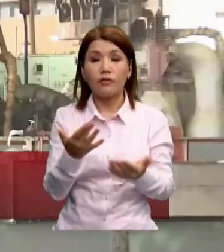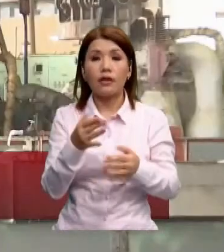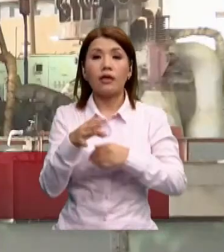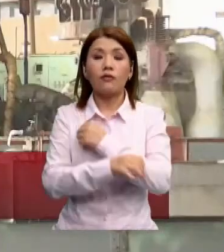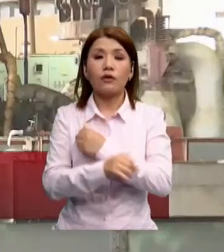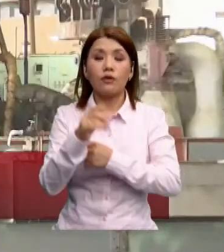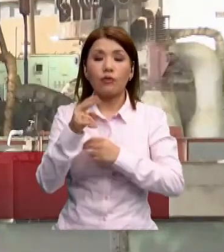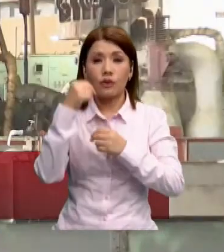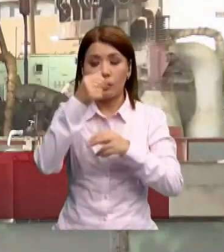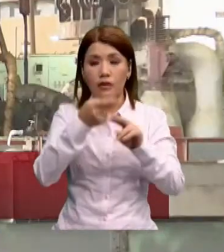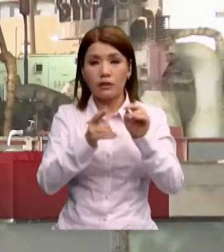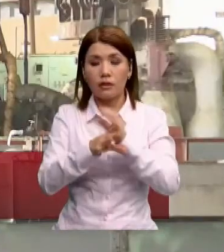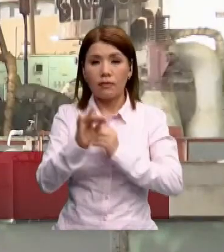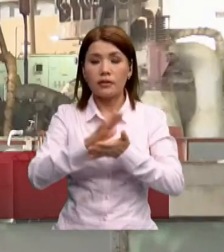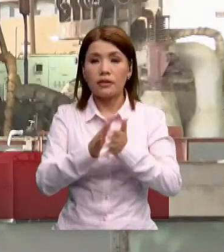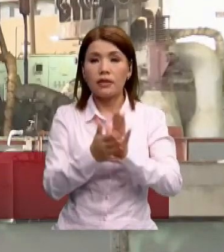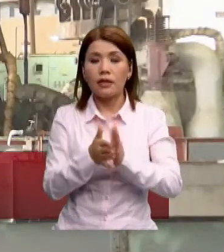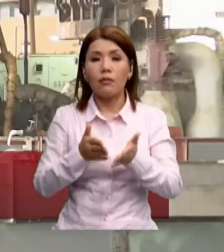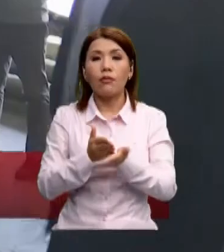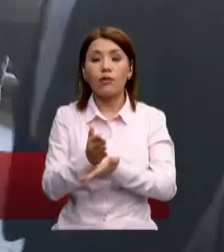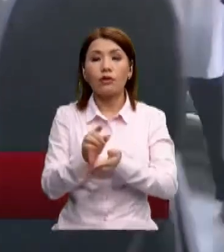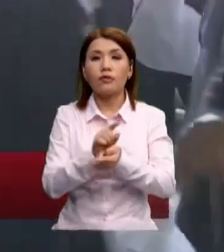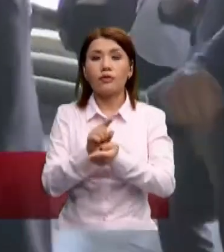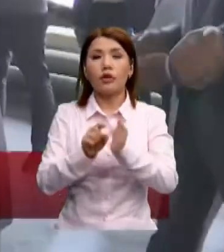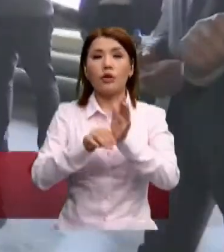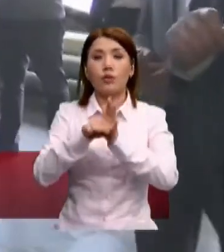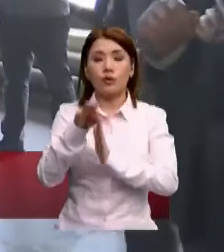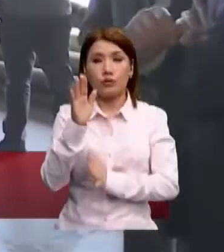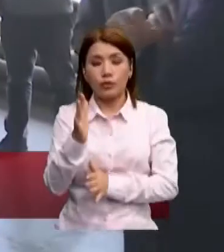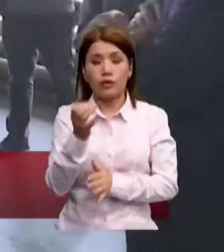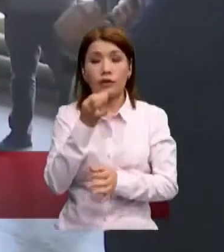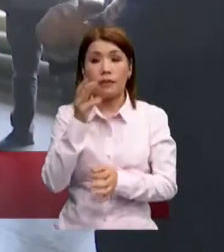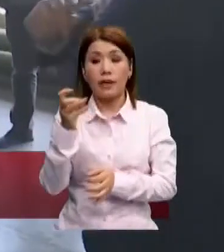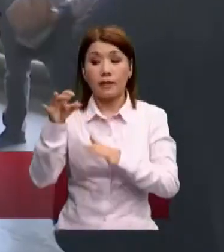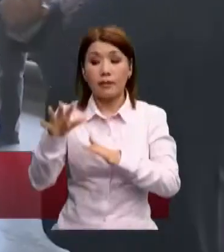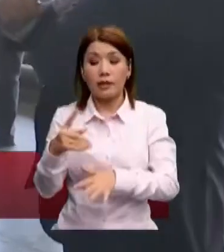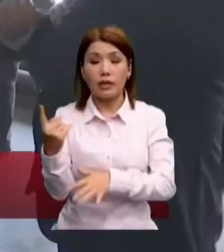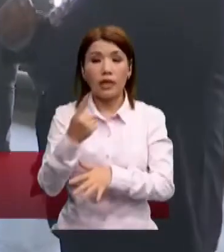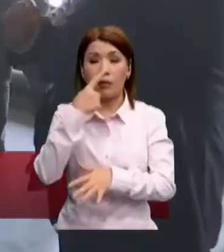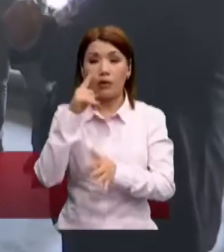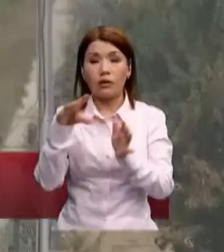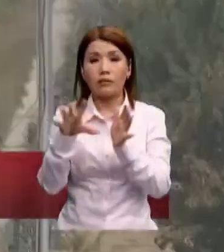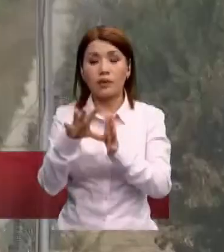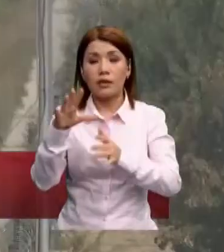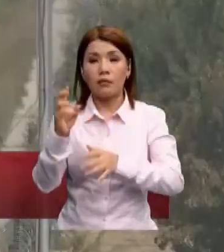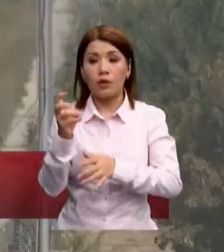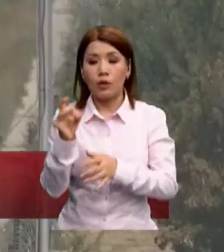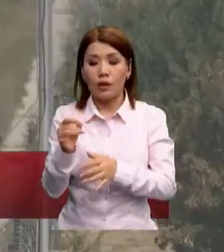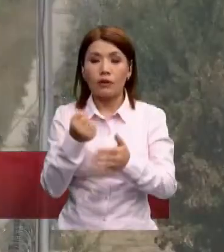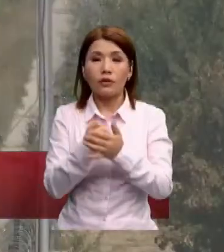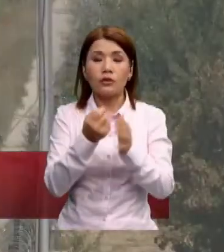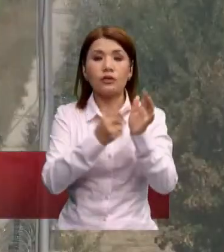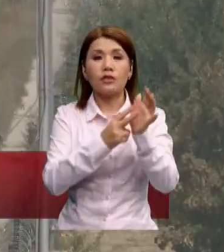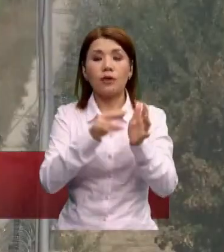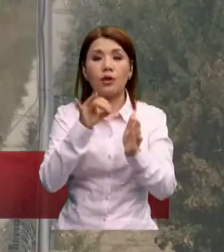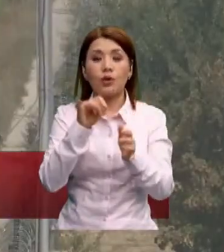соңына дейін аймақтың әлеуметтік-экономикалық бағытында оң өзгеріс болады. Айта кетейік, маектегі нөмірі бірінші энергоблок жұмысы 7 шілде күні